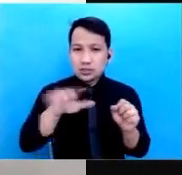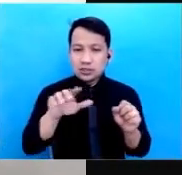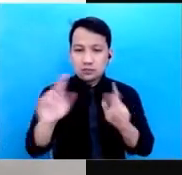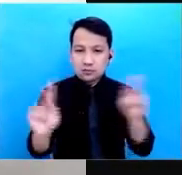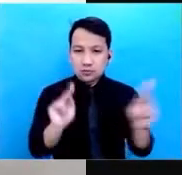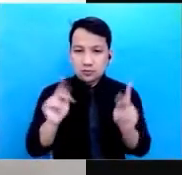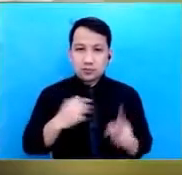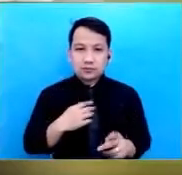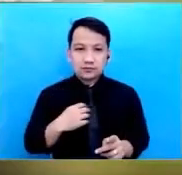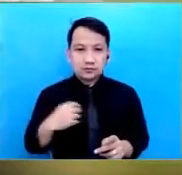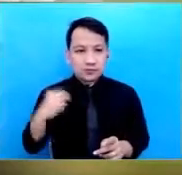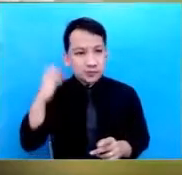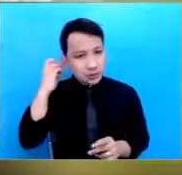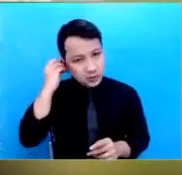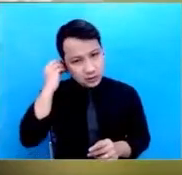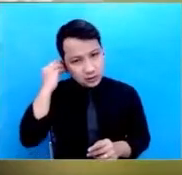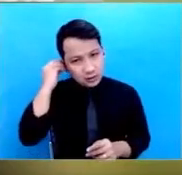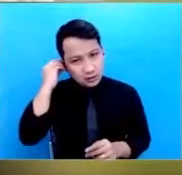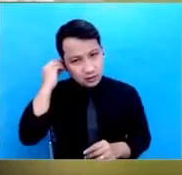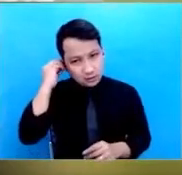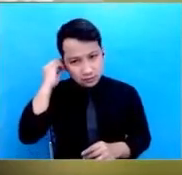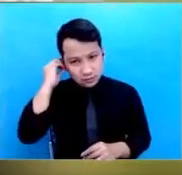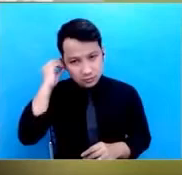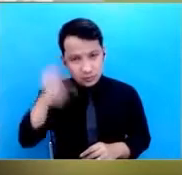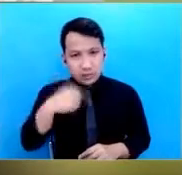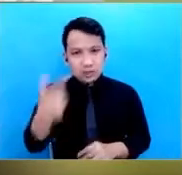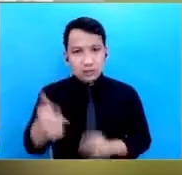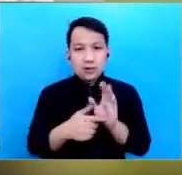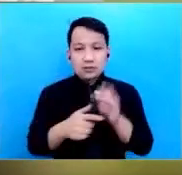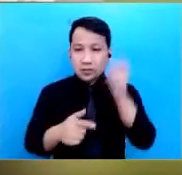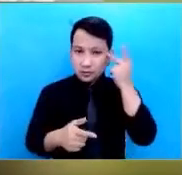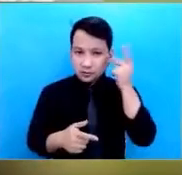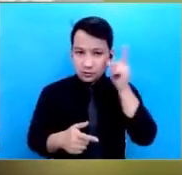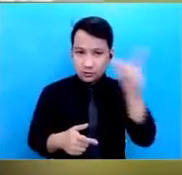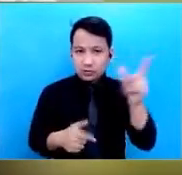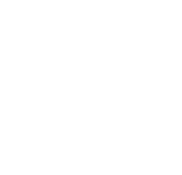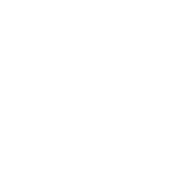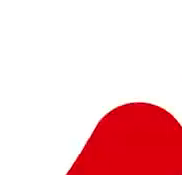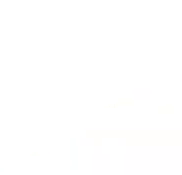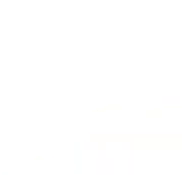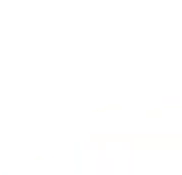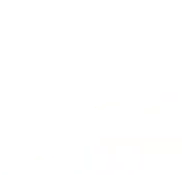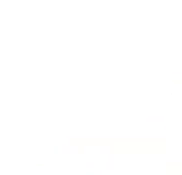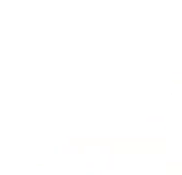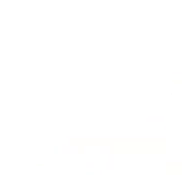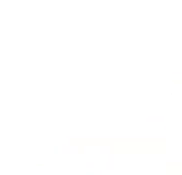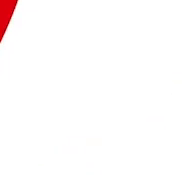Gretch. Mula sa kampo ni Leody de Guzman, maraming salamat, JC Cosico.